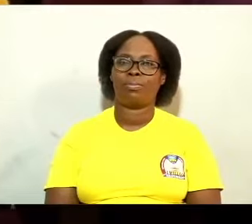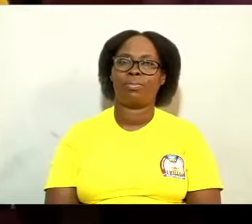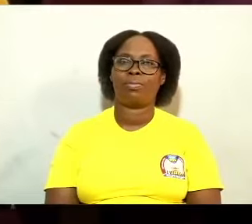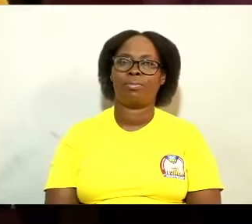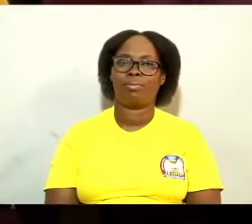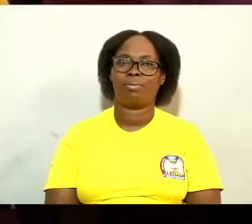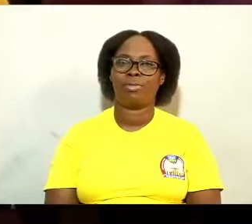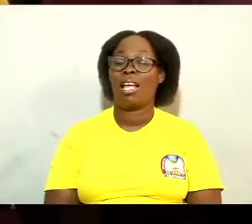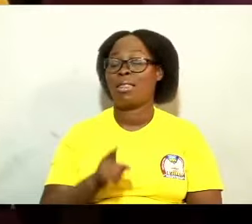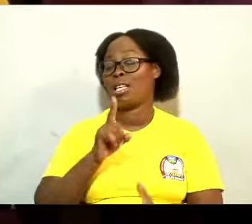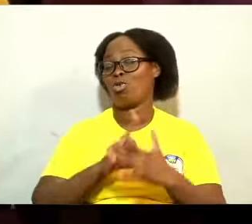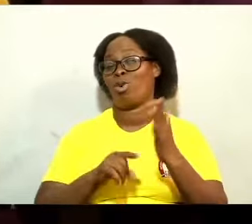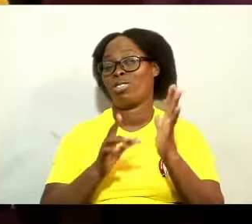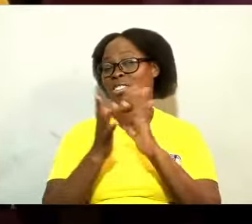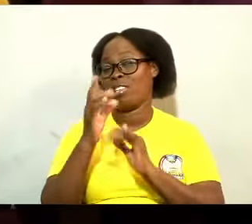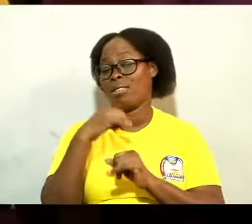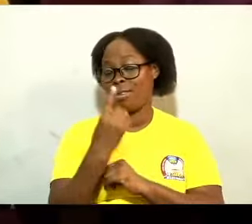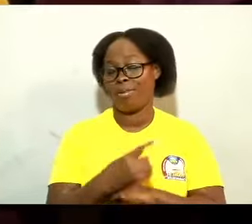Hiyo ndio Yesu anasema.